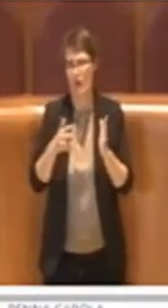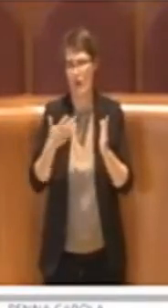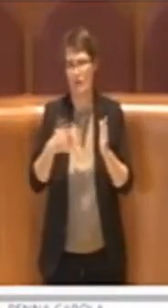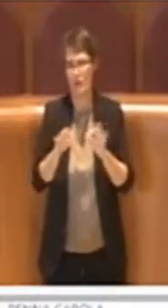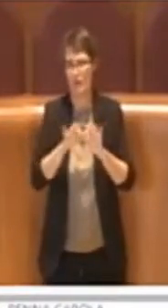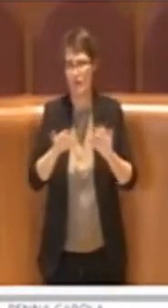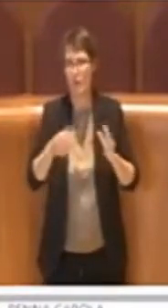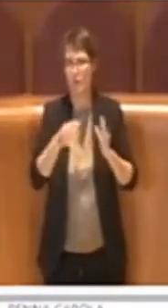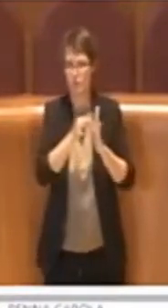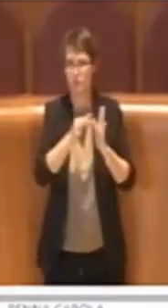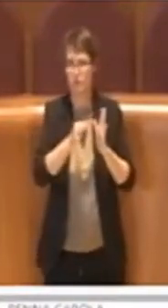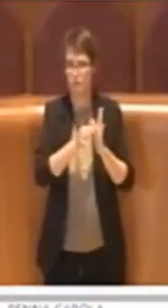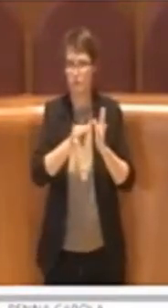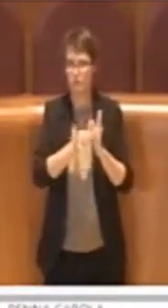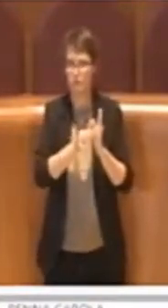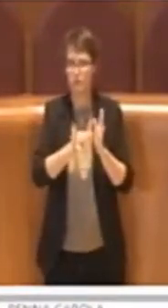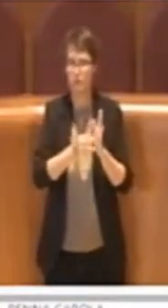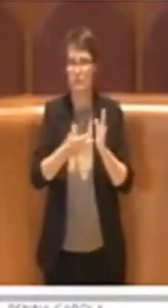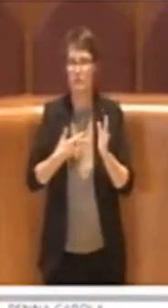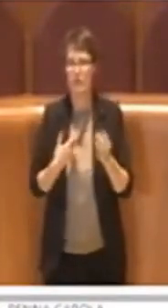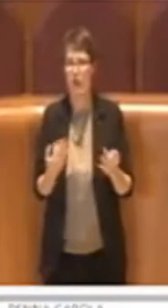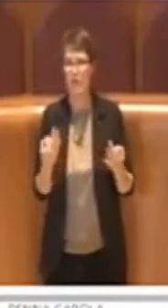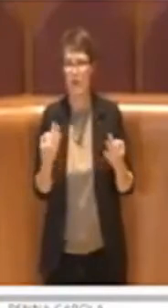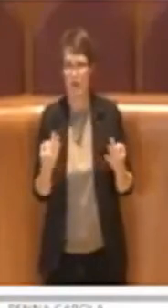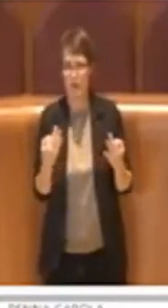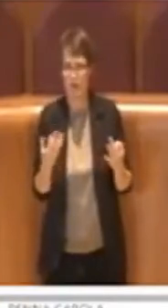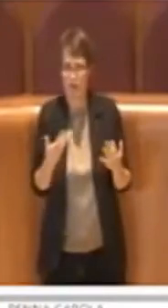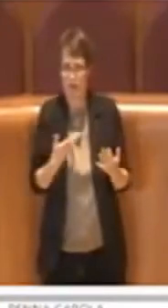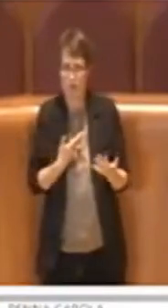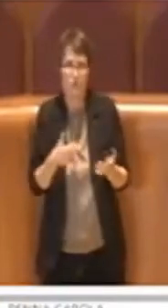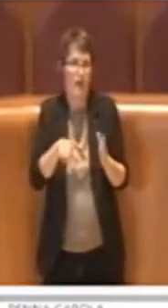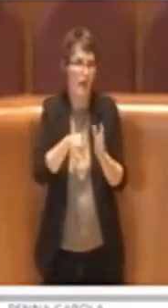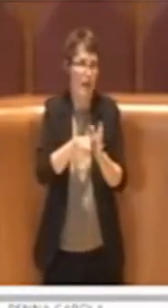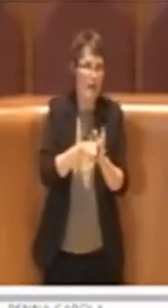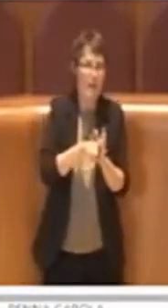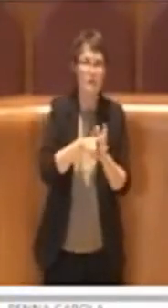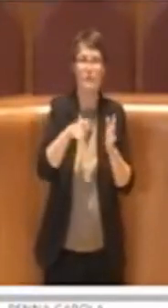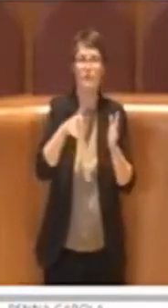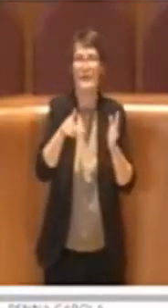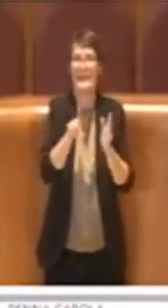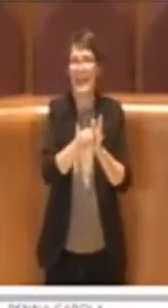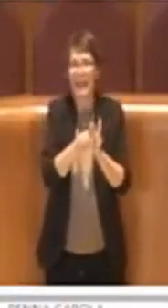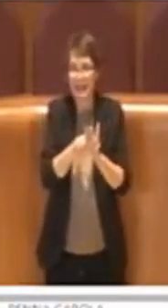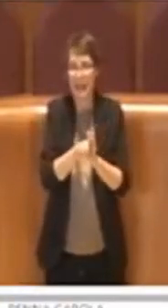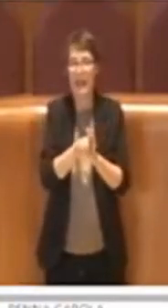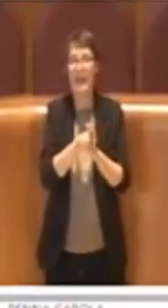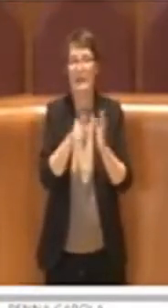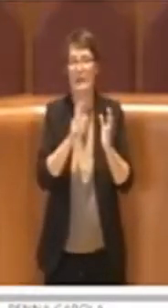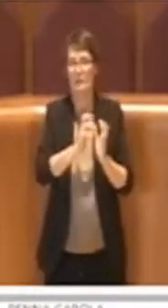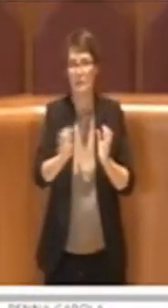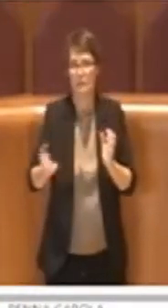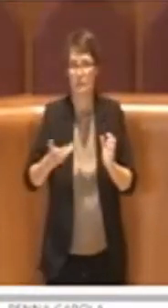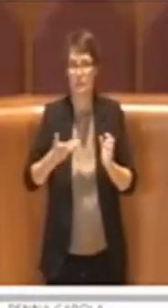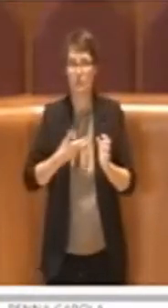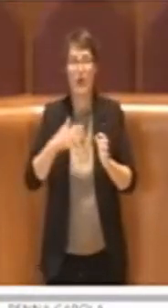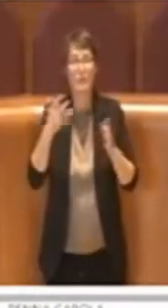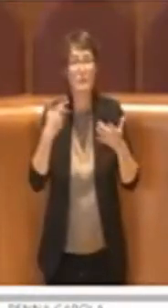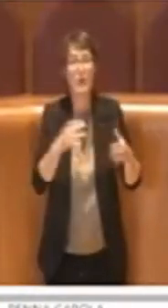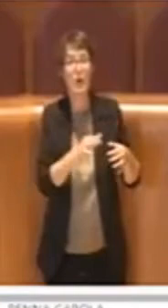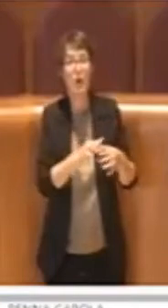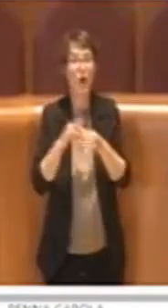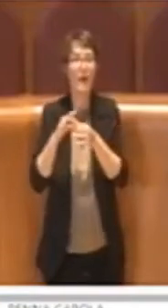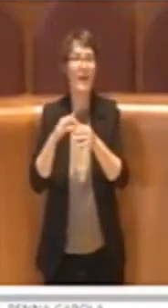l'argomento è ben normato, ben disciplinato, si tratta sempre di leggi, di decreti che recepiscono le direttive comunitarie, sono argomenti